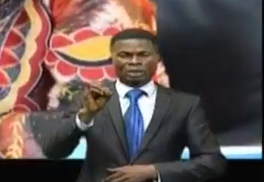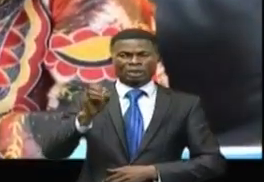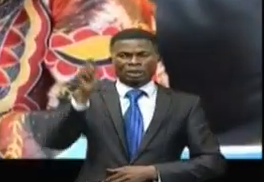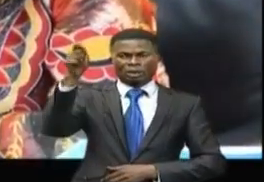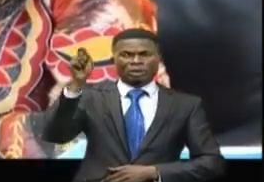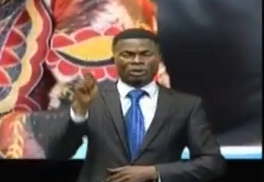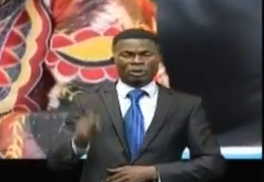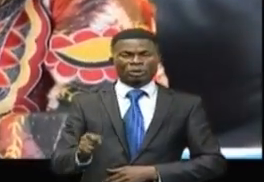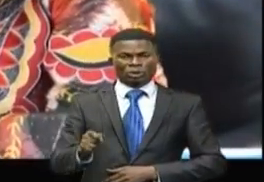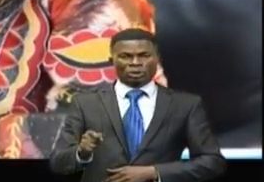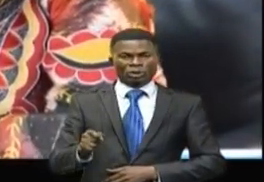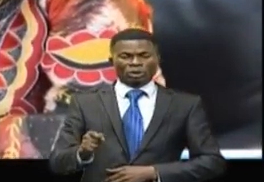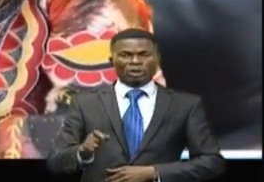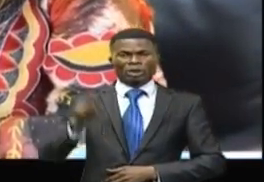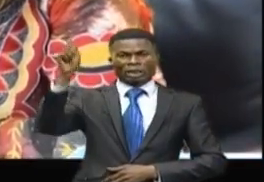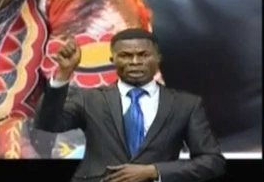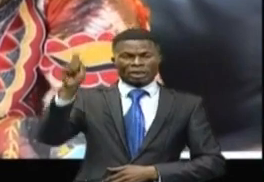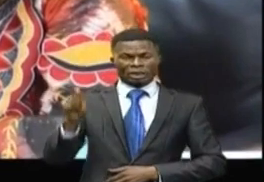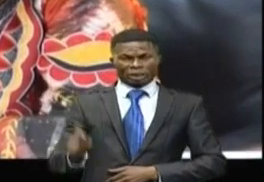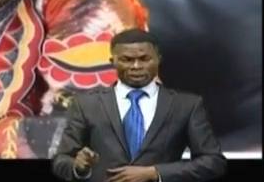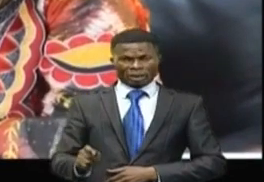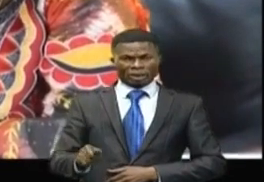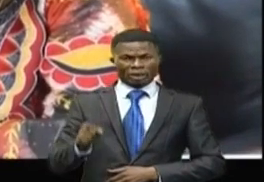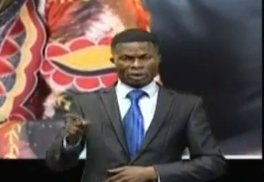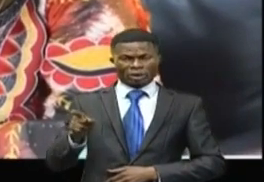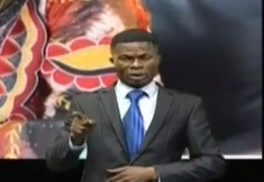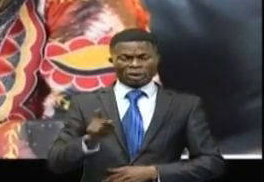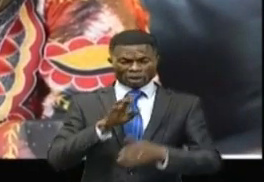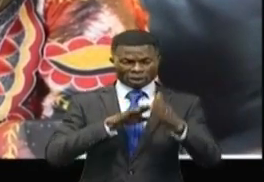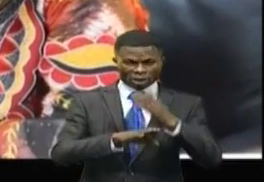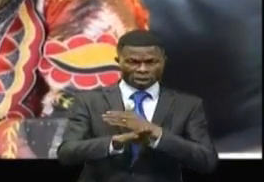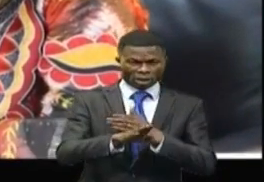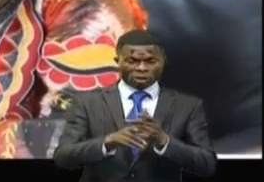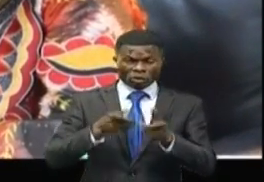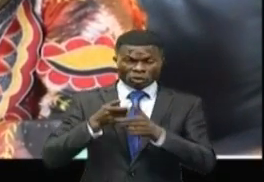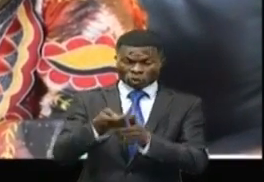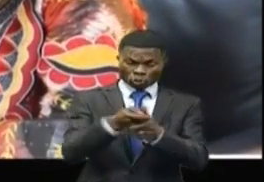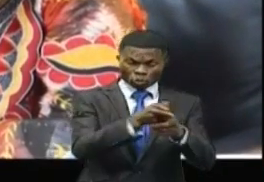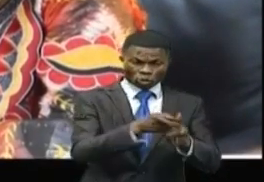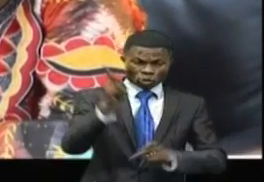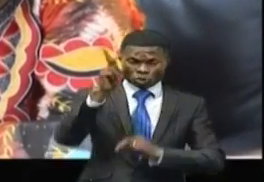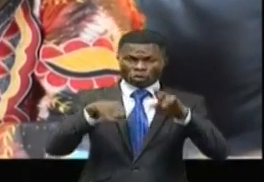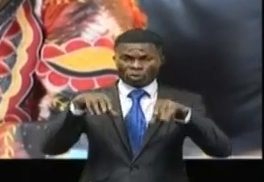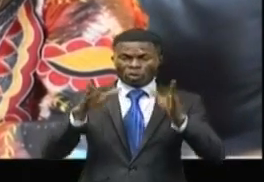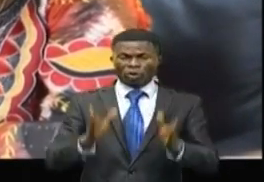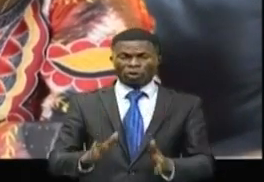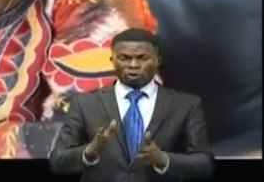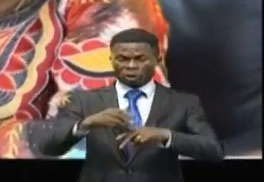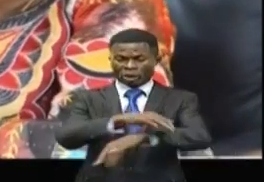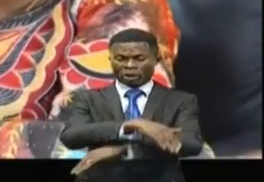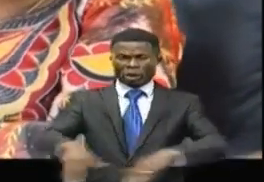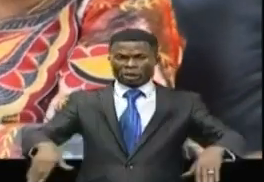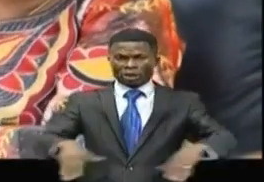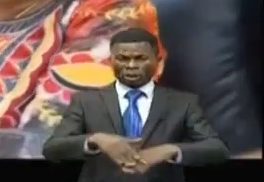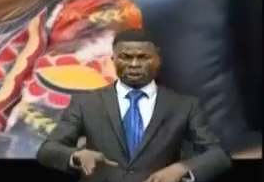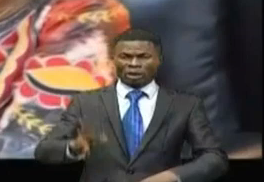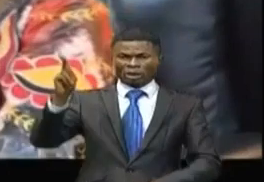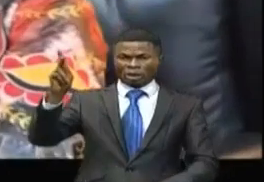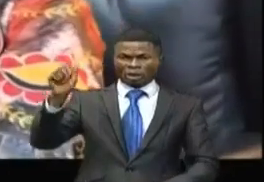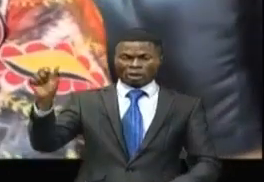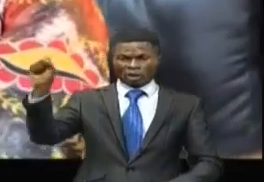sens tant d'années de la mjb impliqués dans la fusillade de la population congolaise au poste frontalier de kasindi